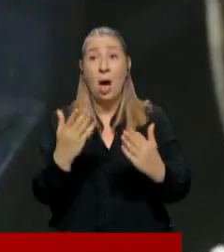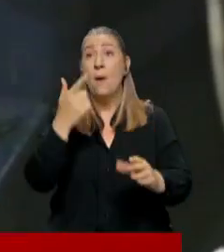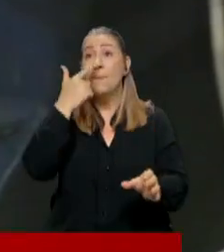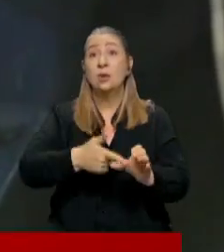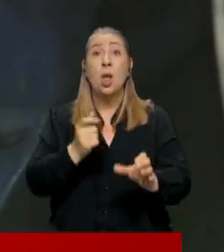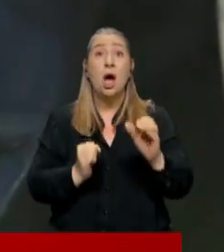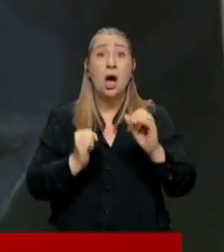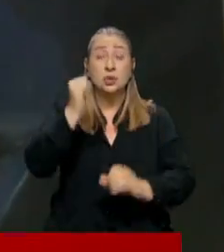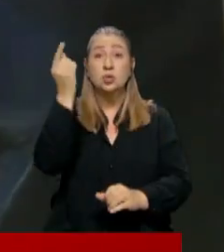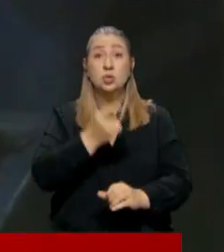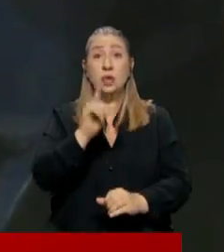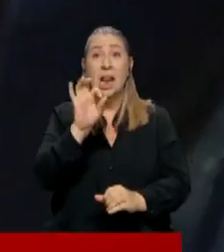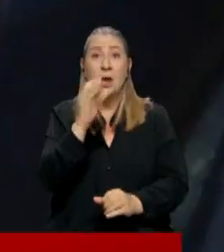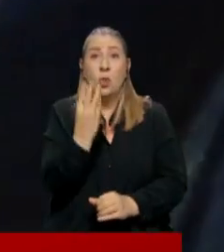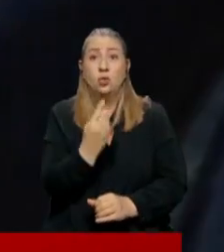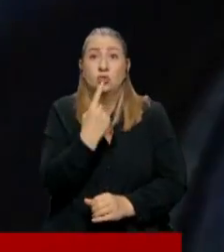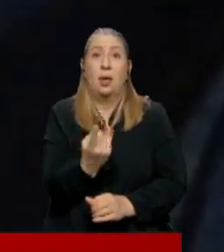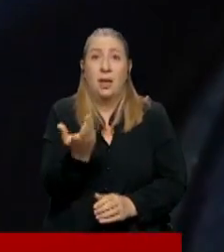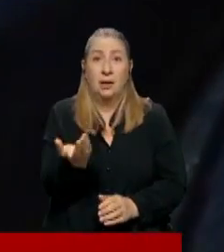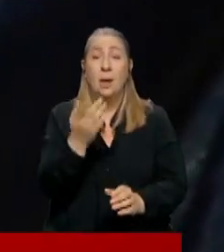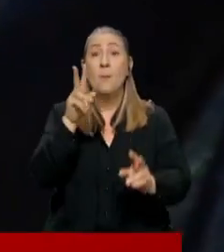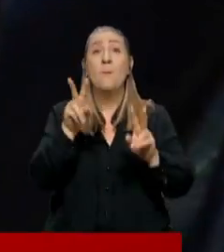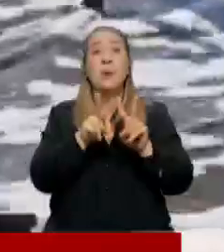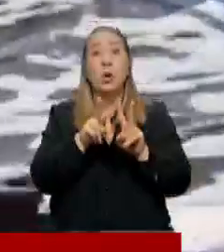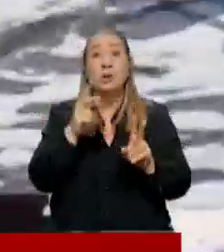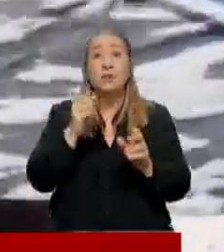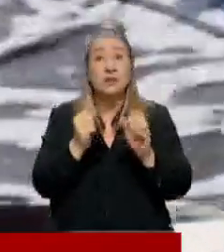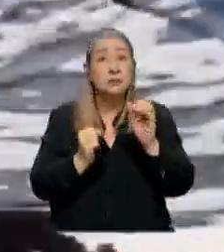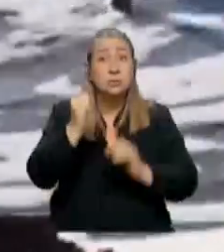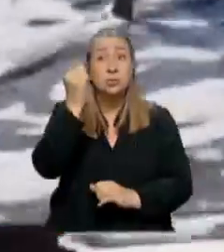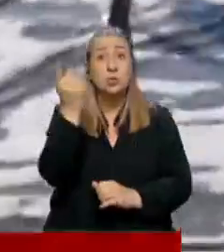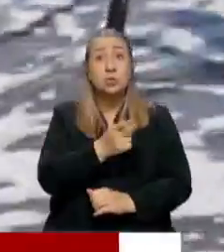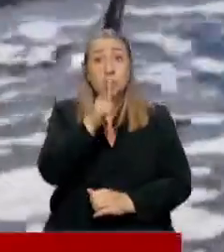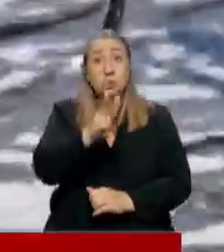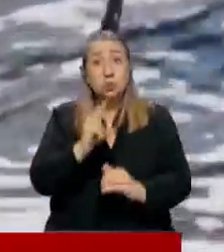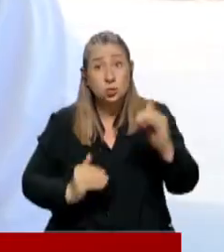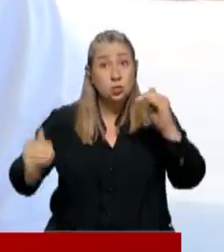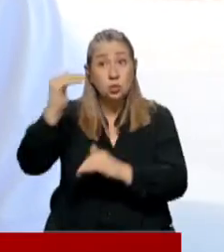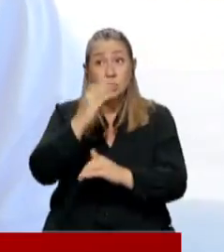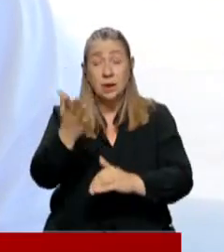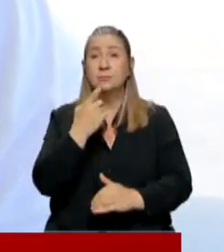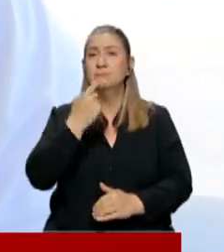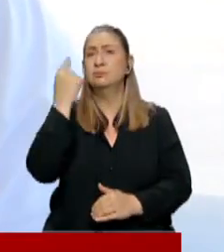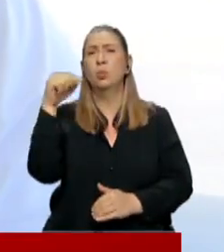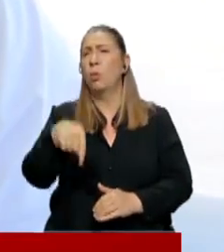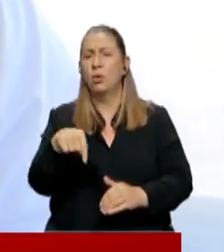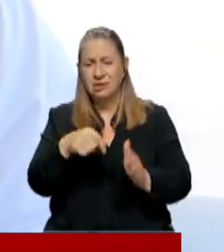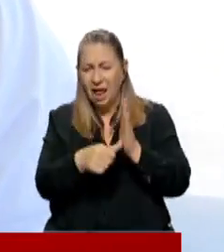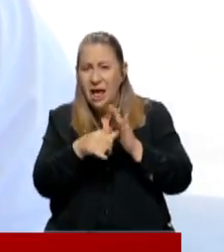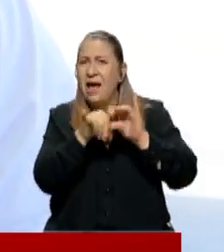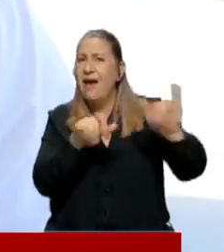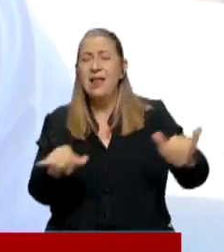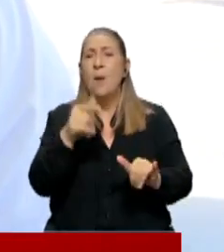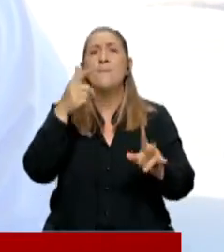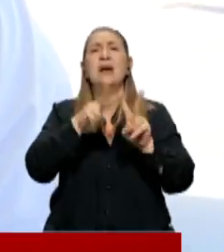petroldeki artışın %50 olduğunu söyleyerek motorindeki fiyat artışı ise %300'ün üstünde. Geçen yıl bugünlerde